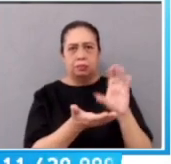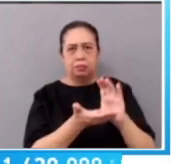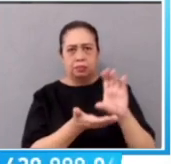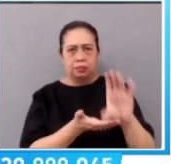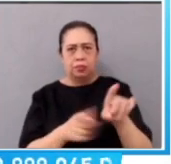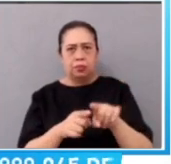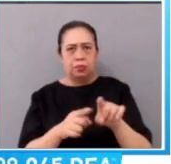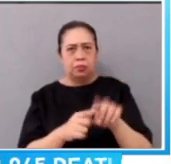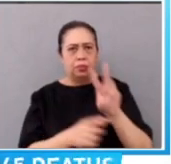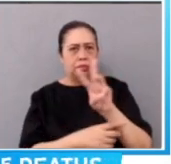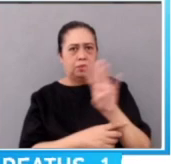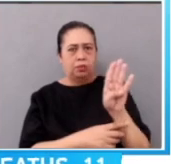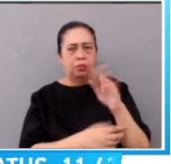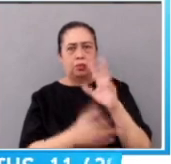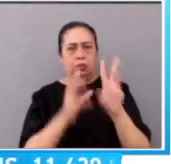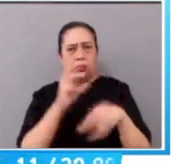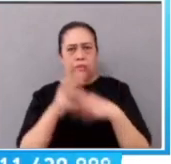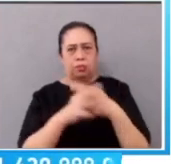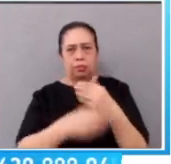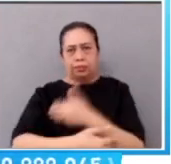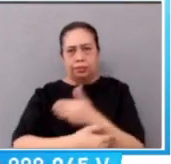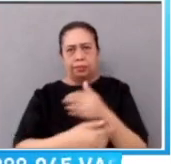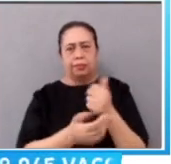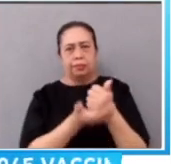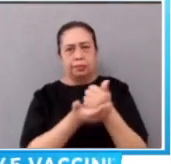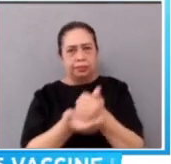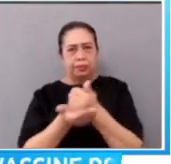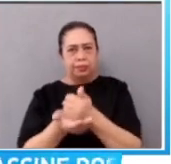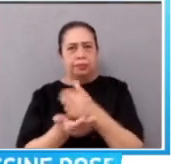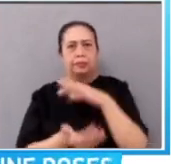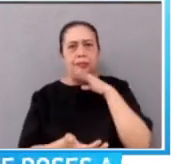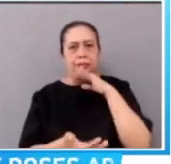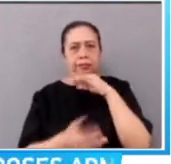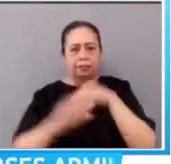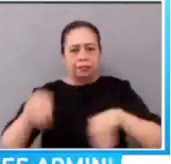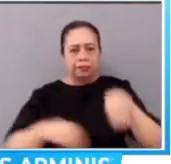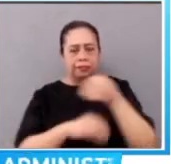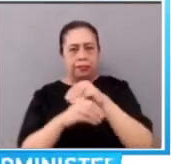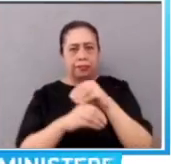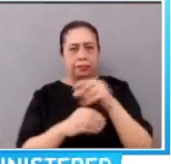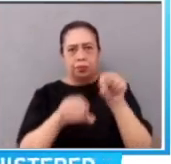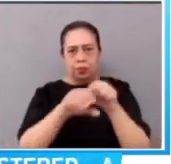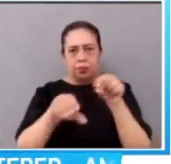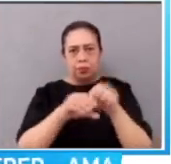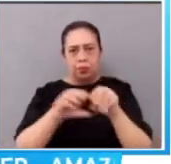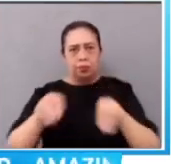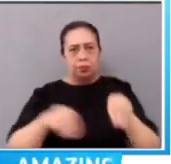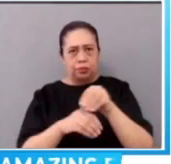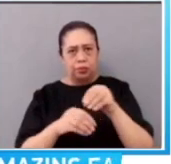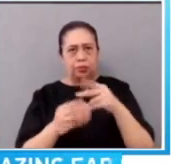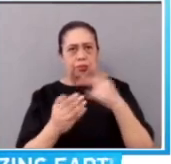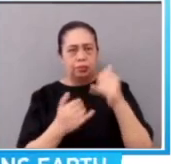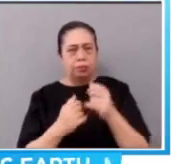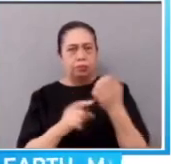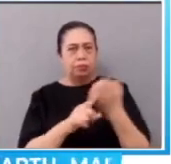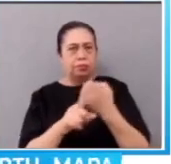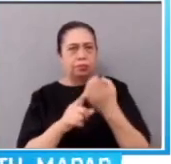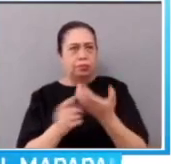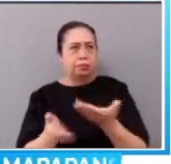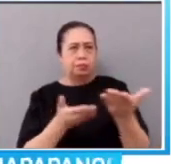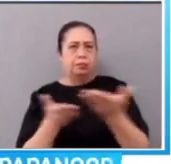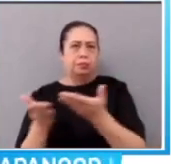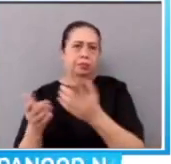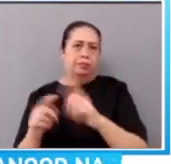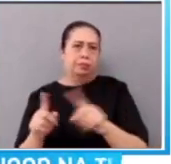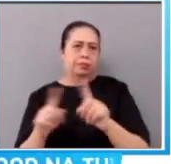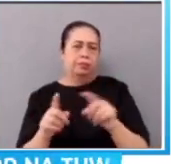Bank. At meron din naman po tayong basura kapalit po ng grocery na isa-isa po natin dinadala sa mga iba't